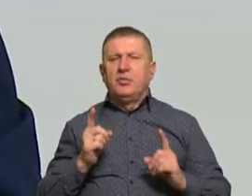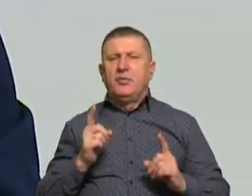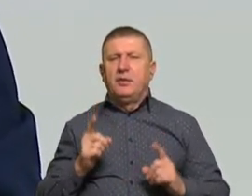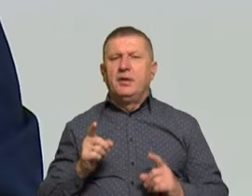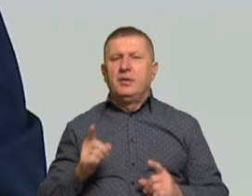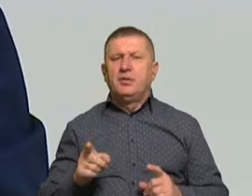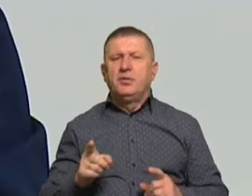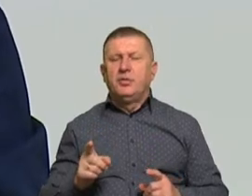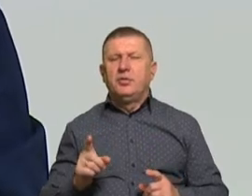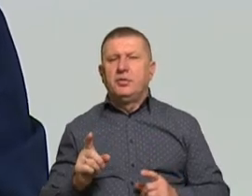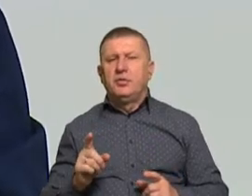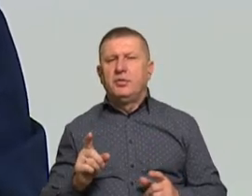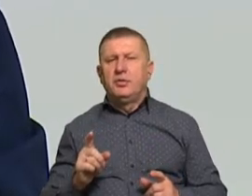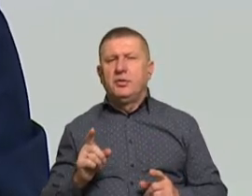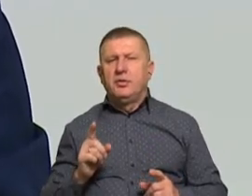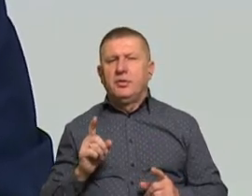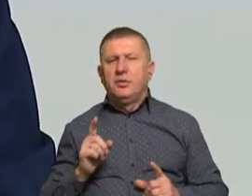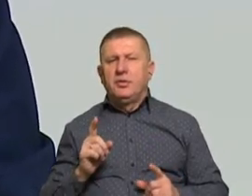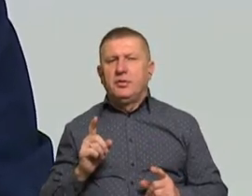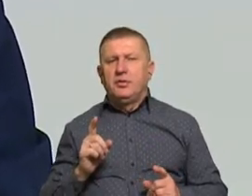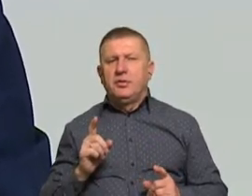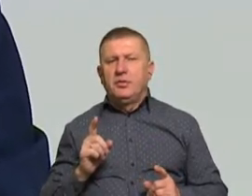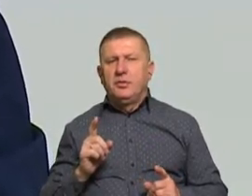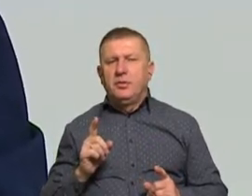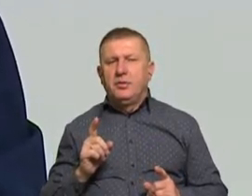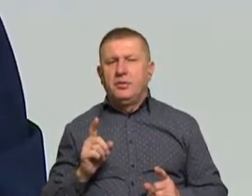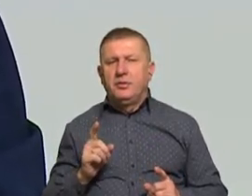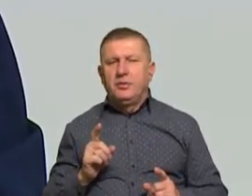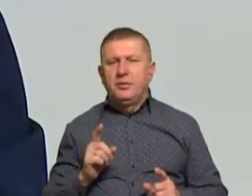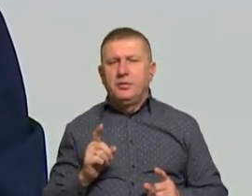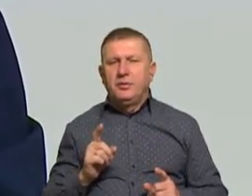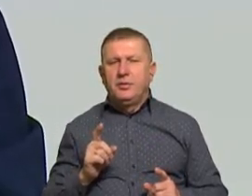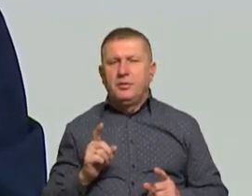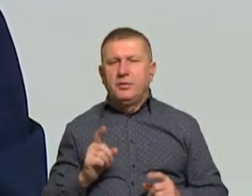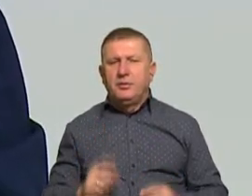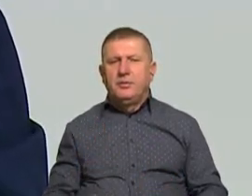co... Proszę mi nie przerywać. Bo to, nie, to...